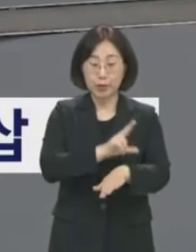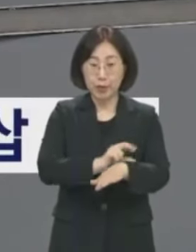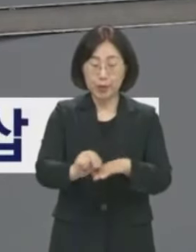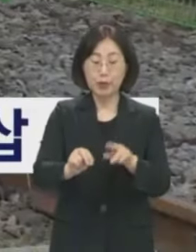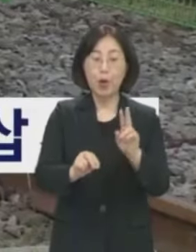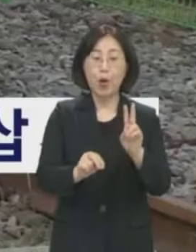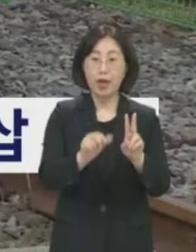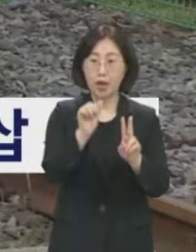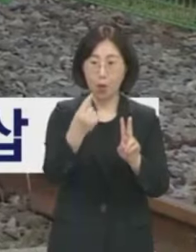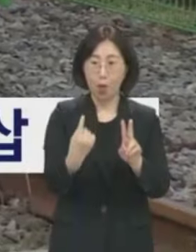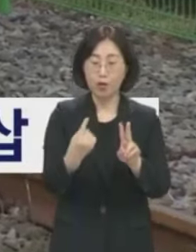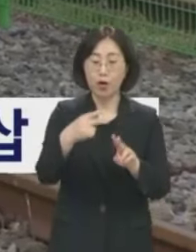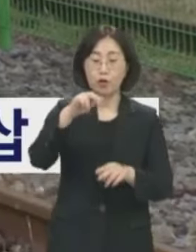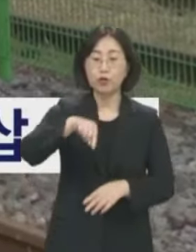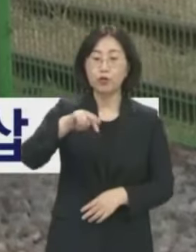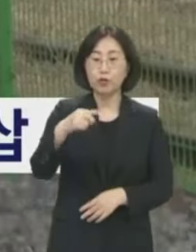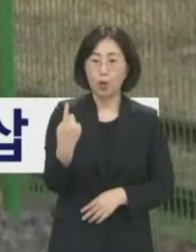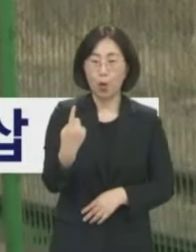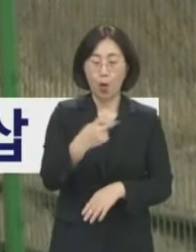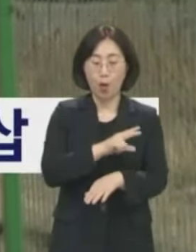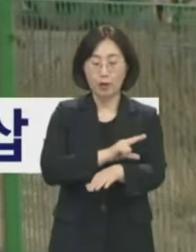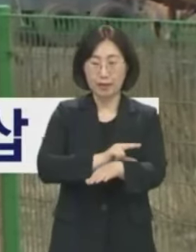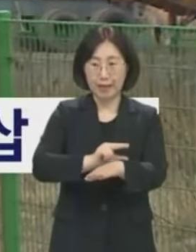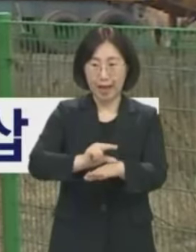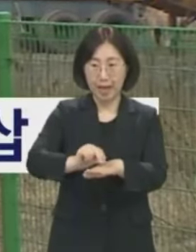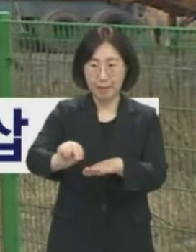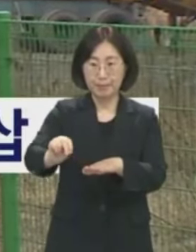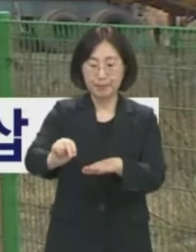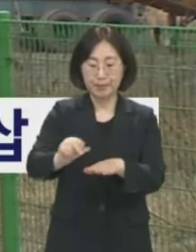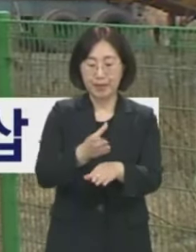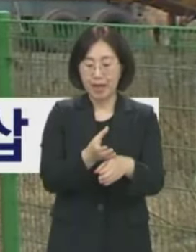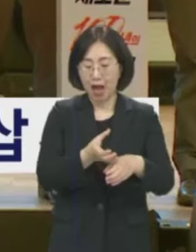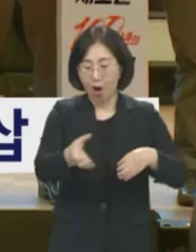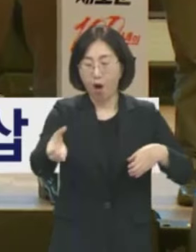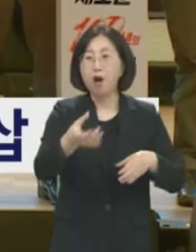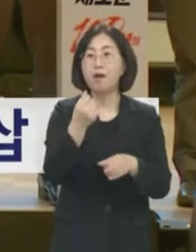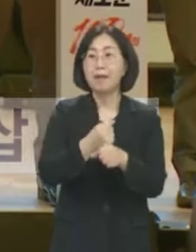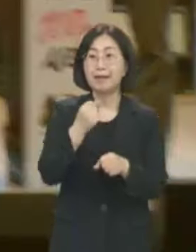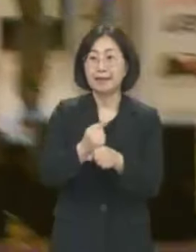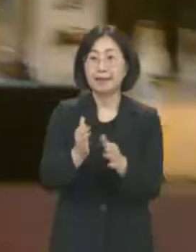2호선을 달릴 수소 트램이 마침내 본격적인 차량 제작에 들어갔습니다.